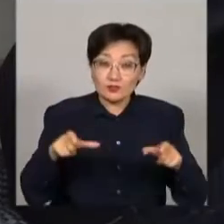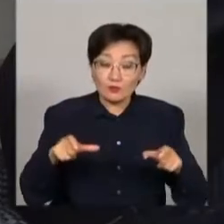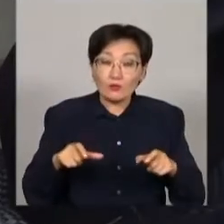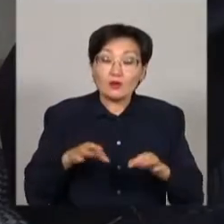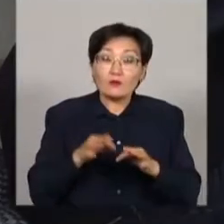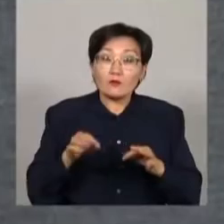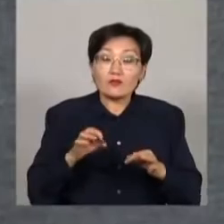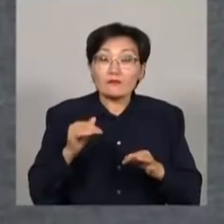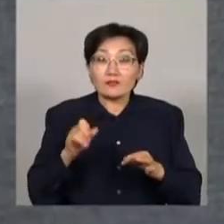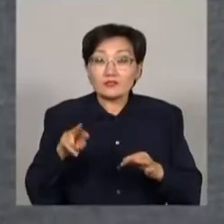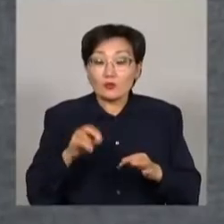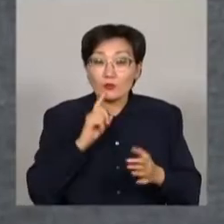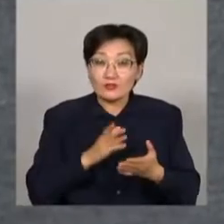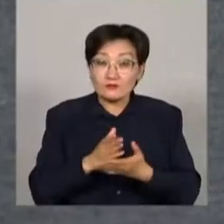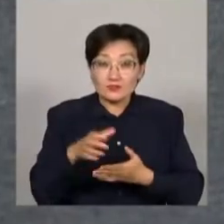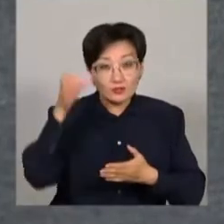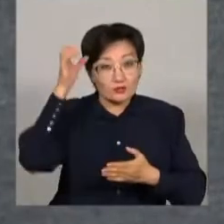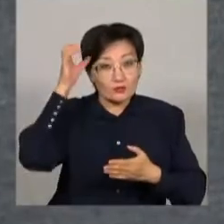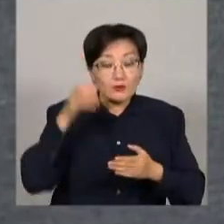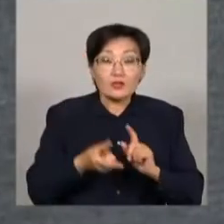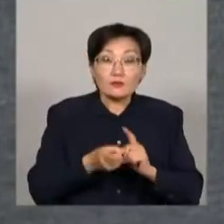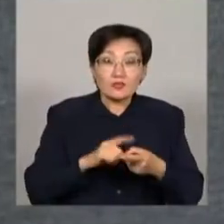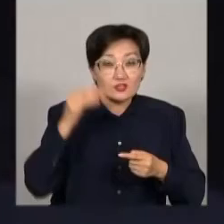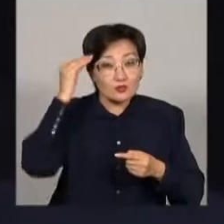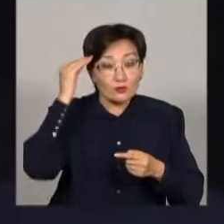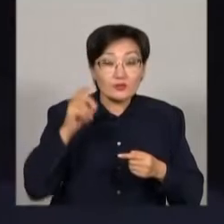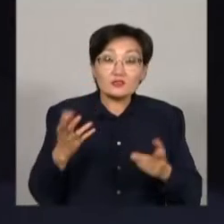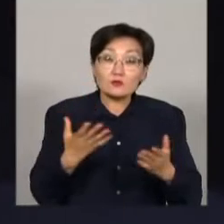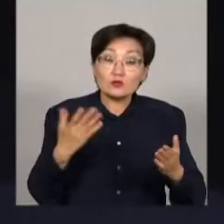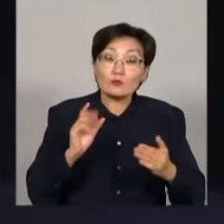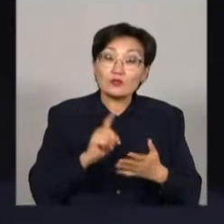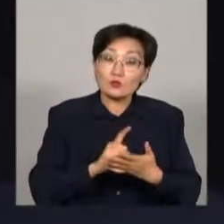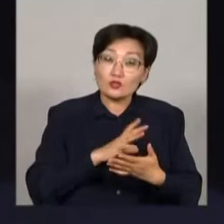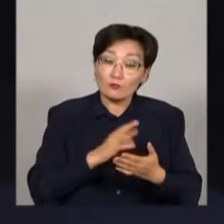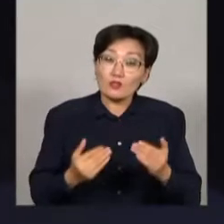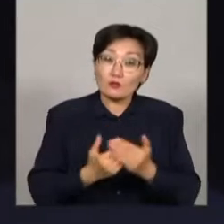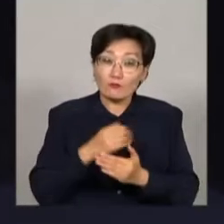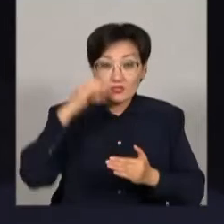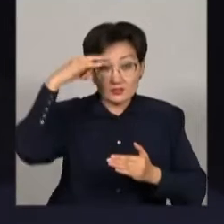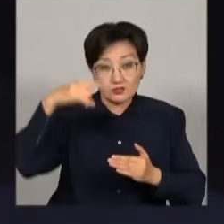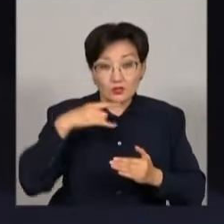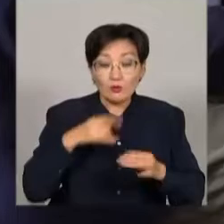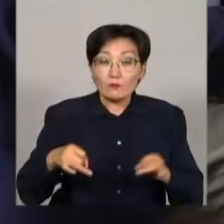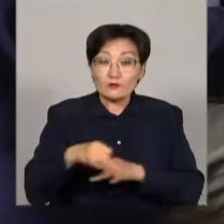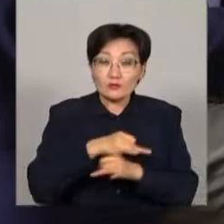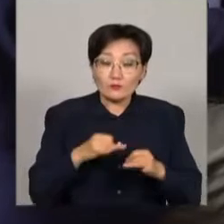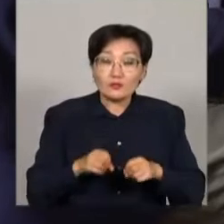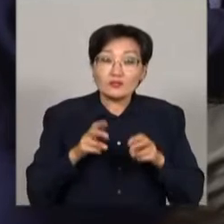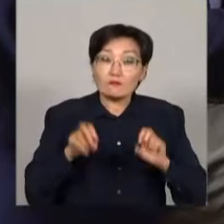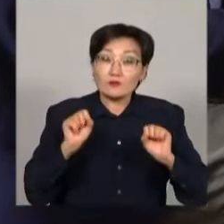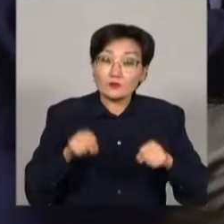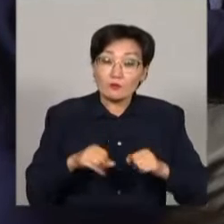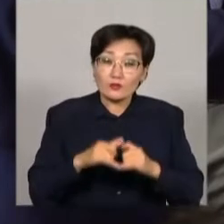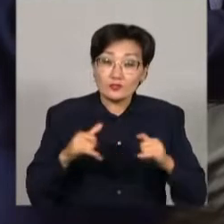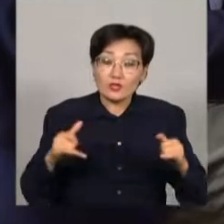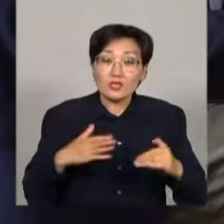области философских и политических наук обменялись мнениями о том, каким должен быть новый Казахстан, обсудив риски и возможности